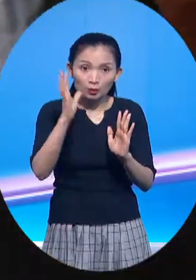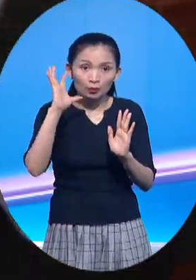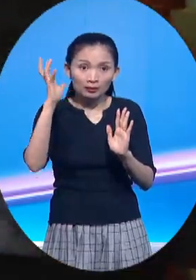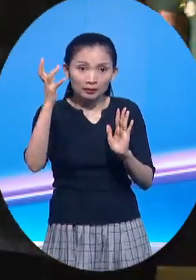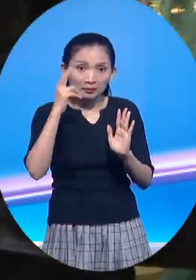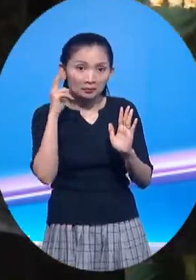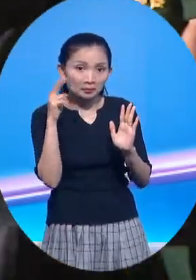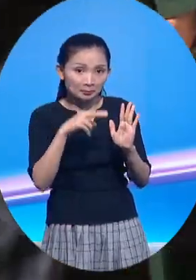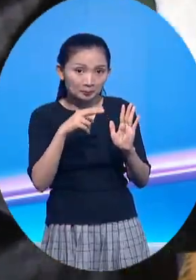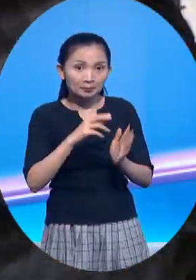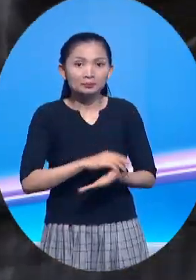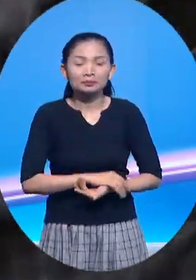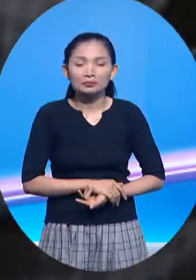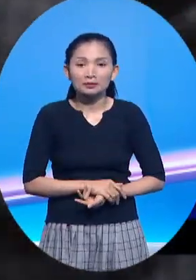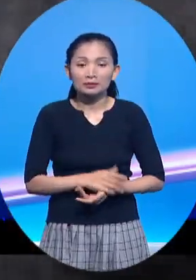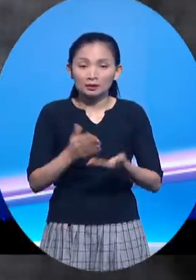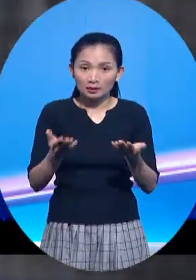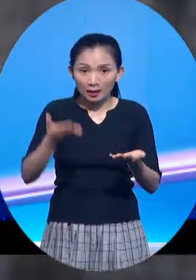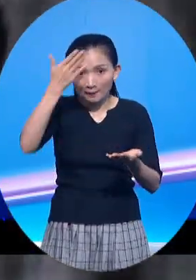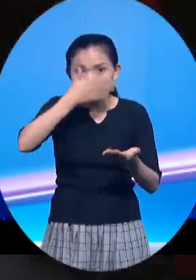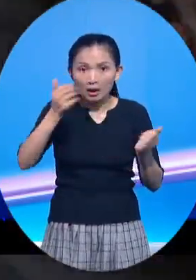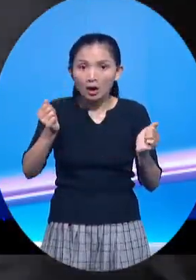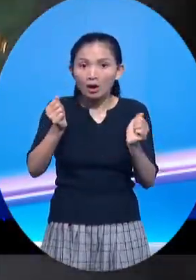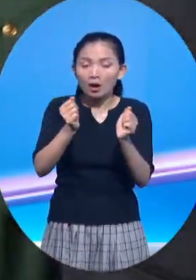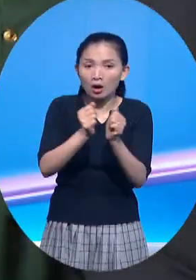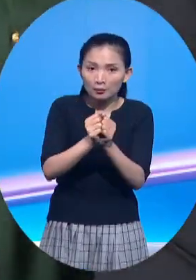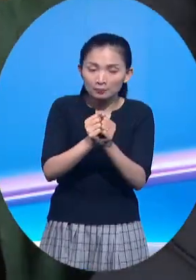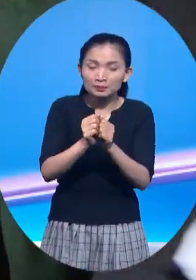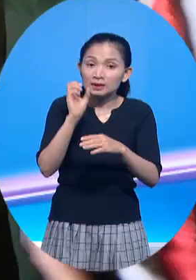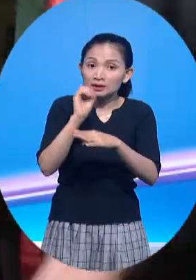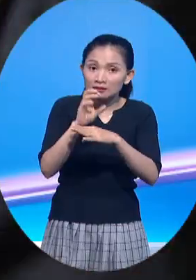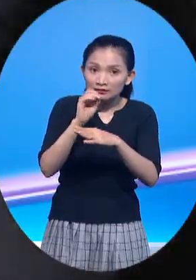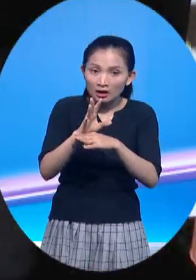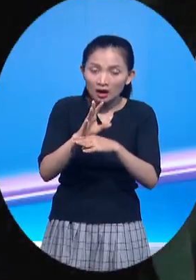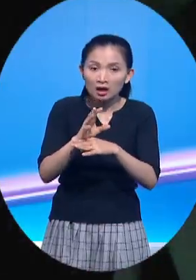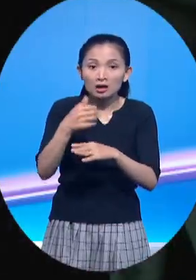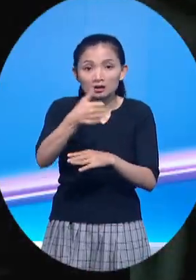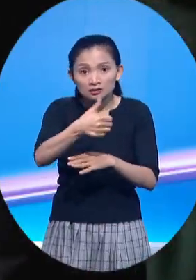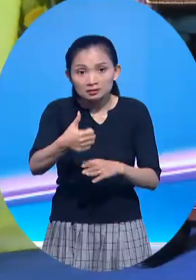UNESCO Văn hóa Thông tin Truyền thông cũng đã họp mặt Hội đồng Tư vấn Văn nghệ sĩ sứ giả, cán bộ thành